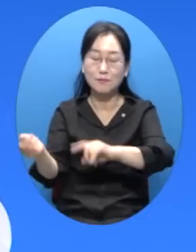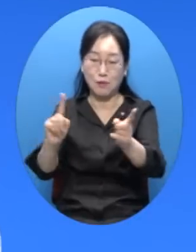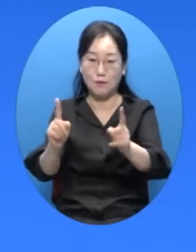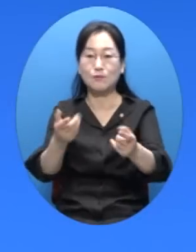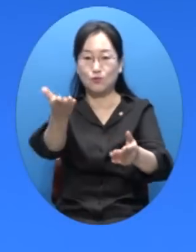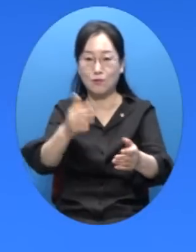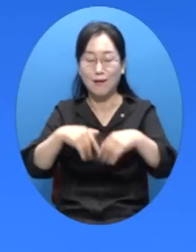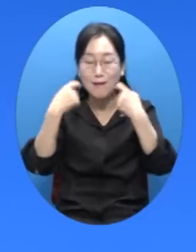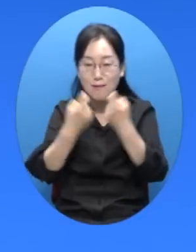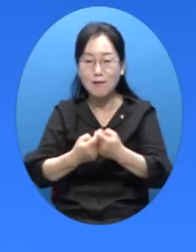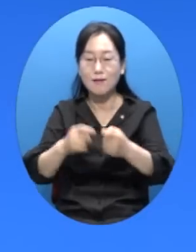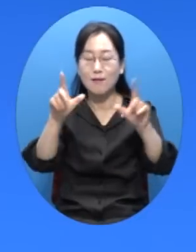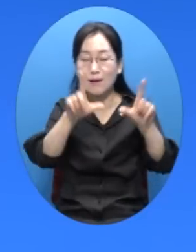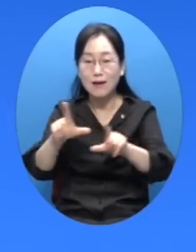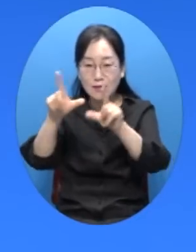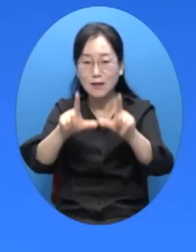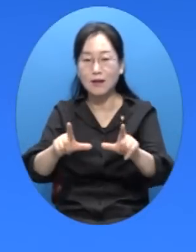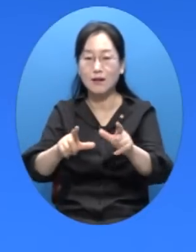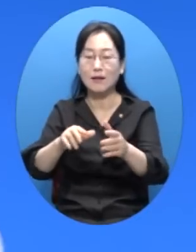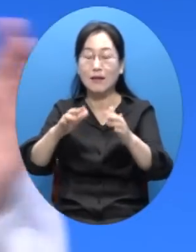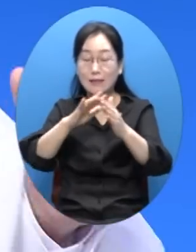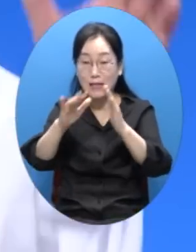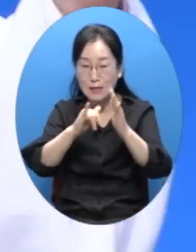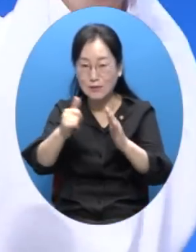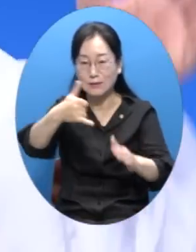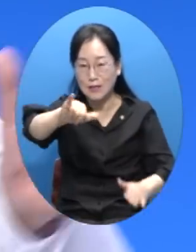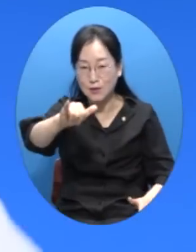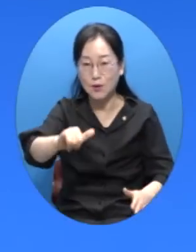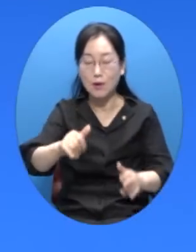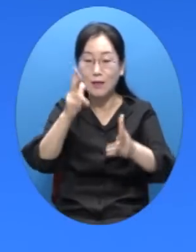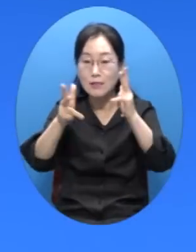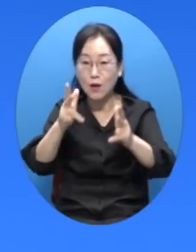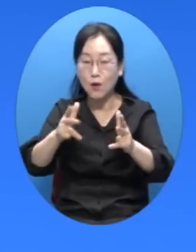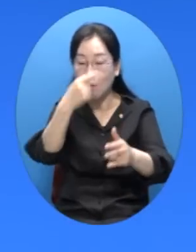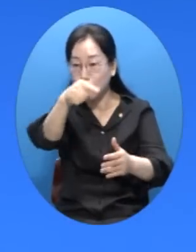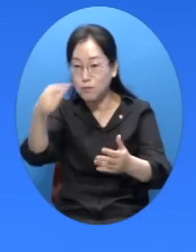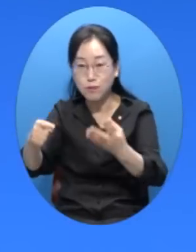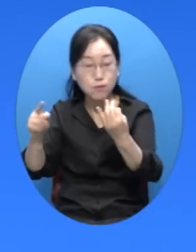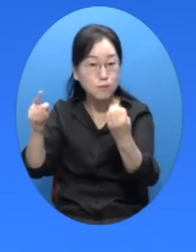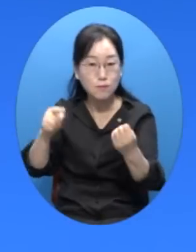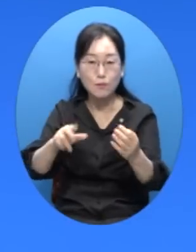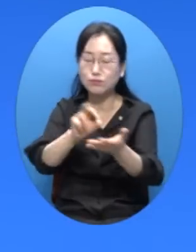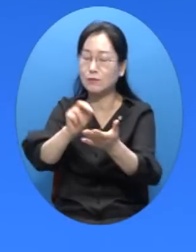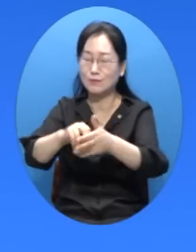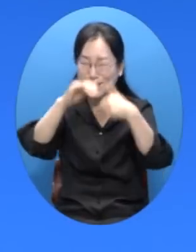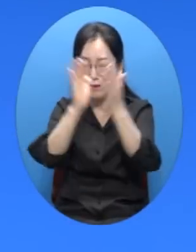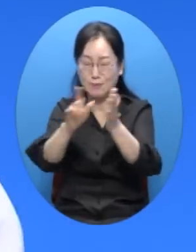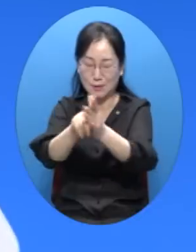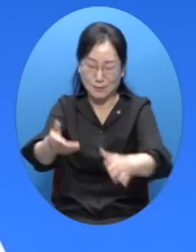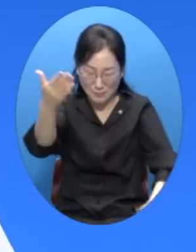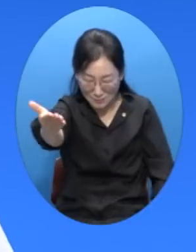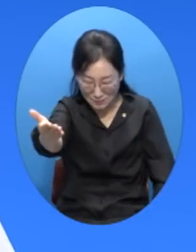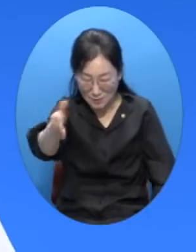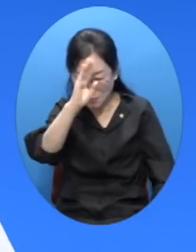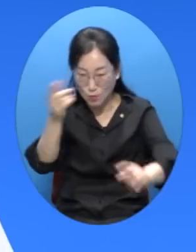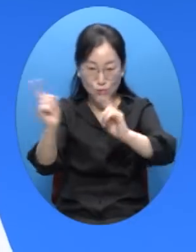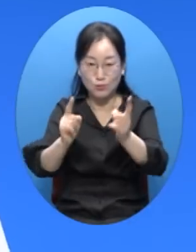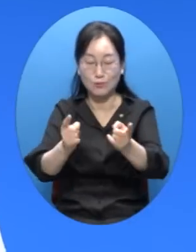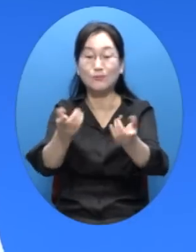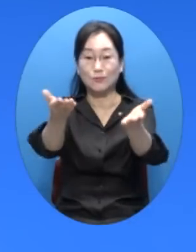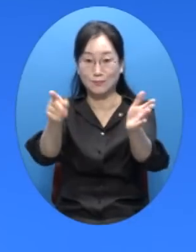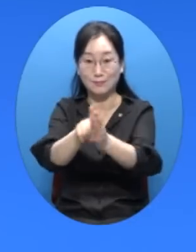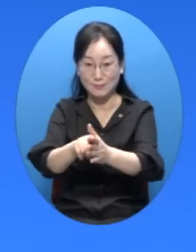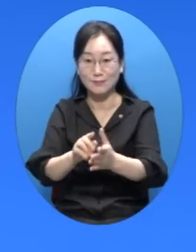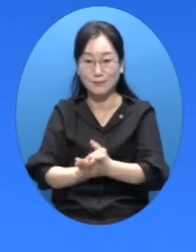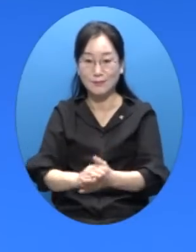문제, 가정의 문제, 생활의 문제, 자녀의 문제, 직장의 문제, 사업의 문제, 어떤 문제든 주 앞에 믿음의 손을 내밀 때 주님이 병을 고쳐주시는